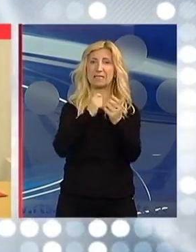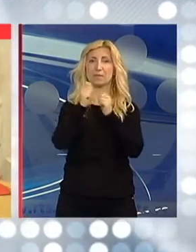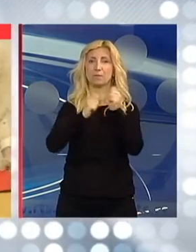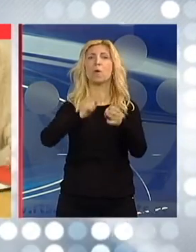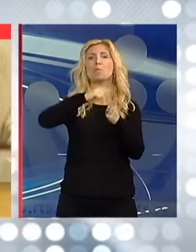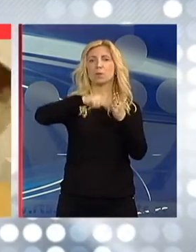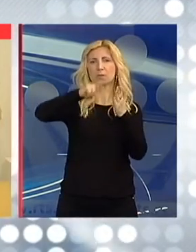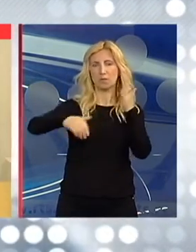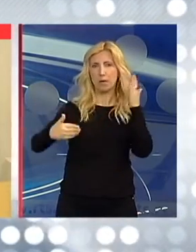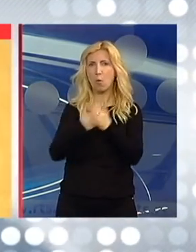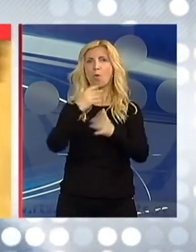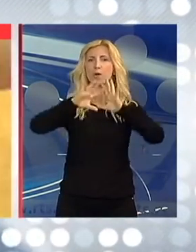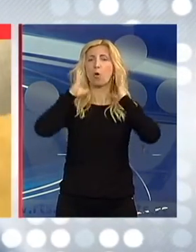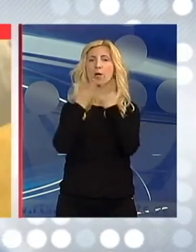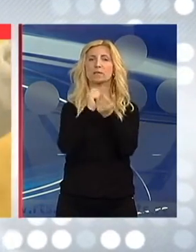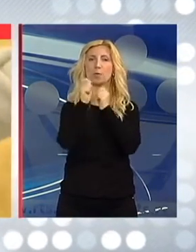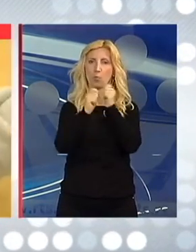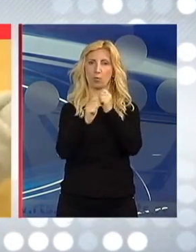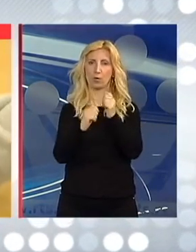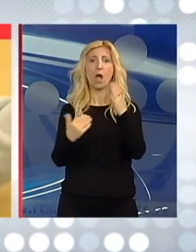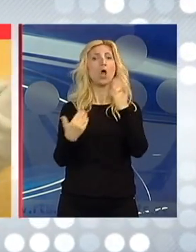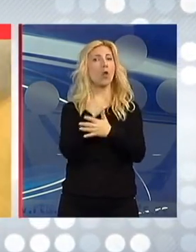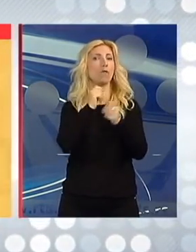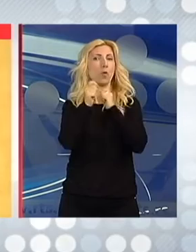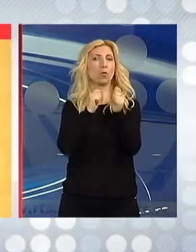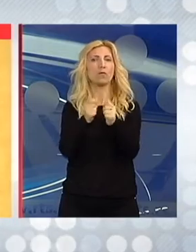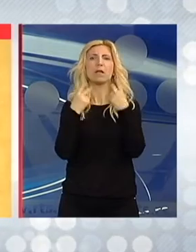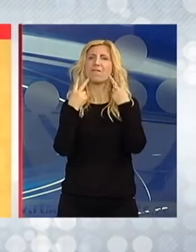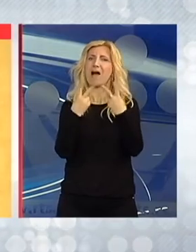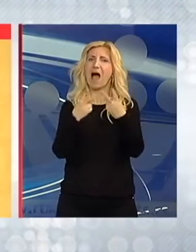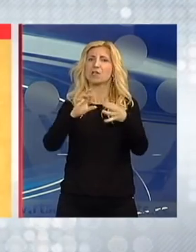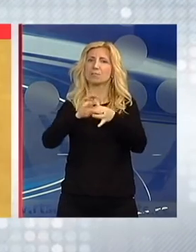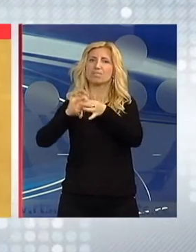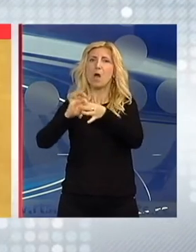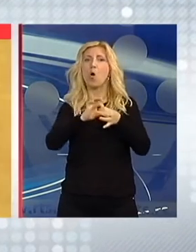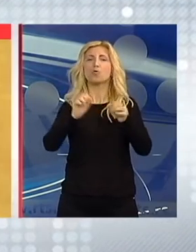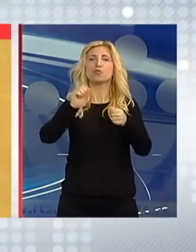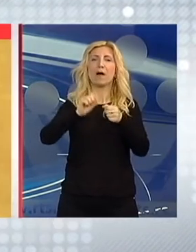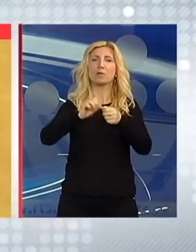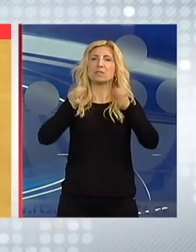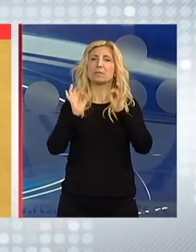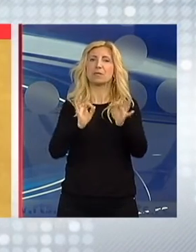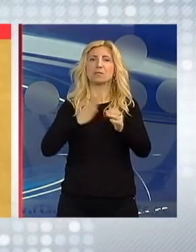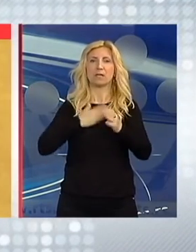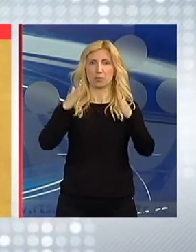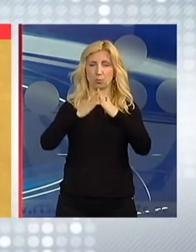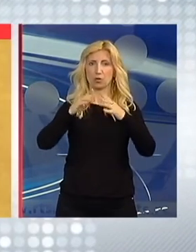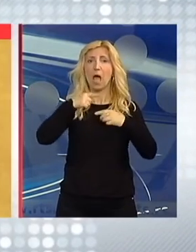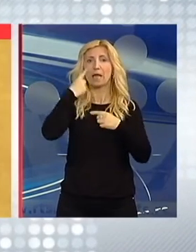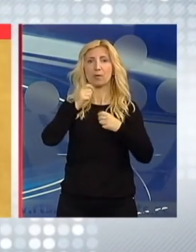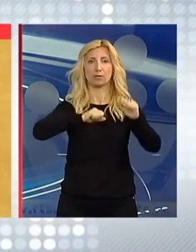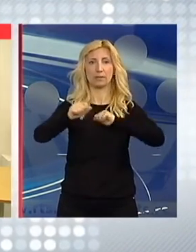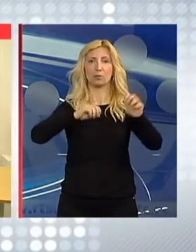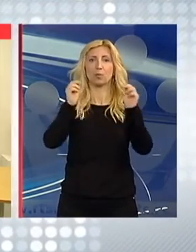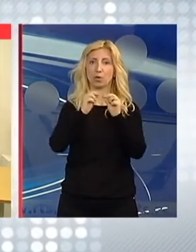pregovaranja potpisali novi kolektivni ugovor. Novi ugovor važna je karika u očuvanju stabilnosti naše kuće, rekao je